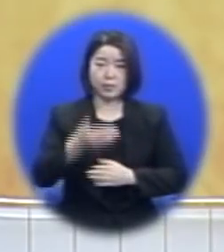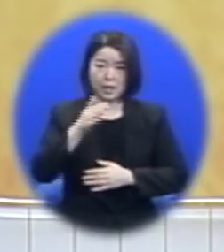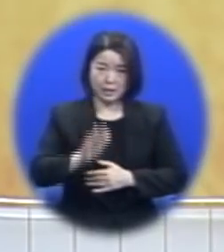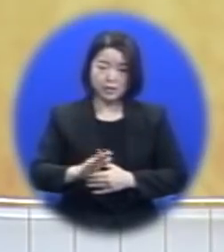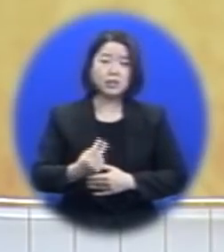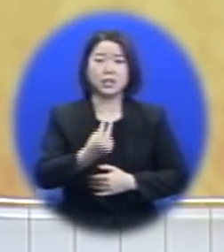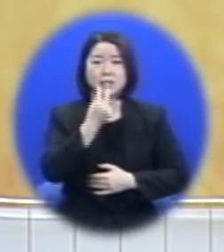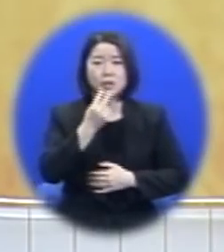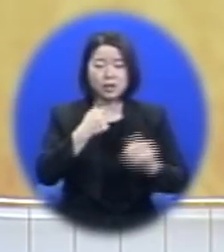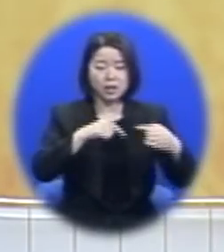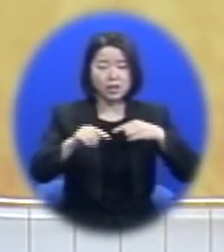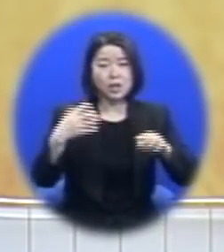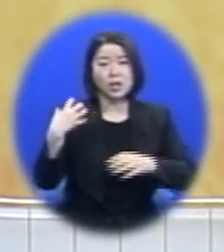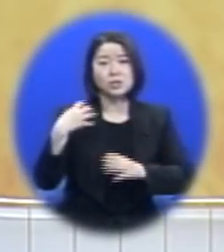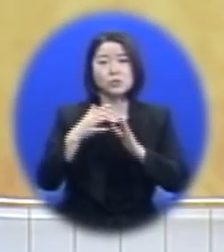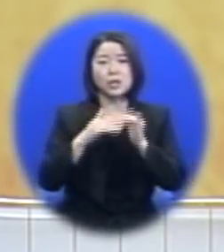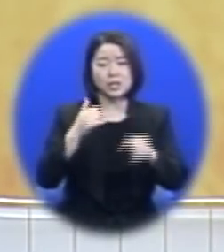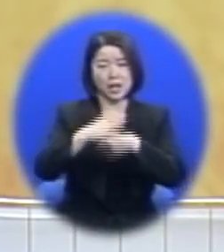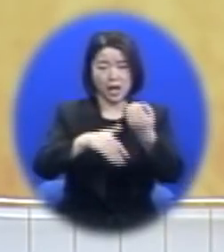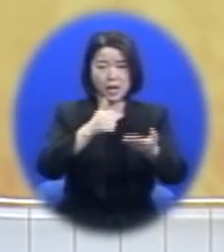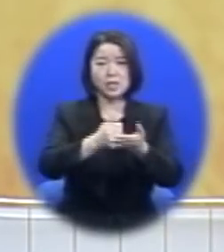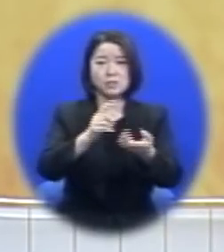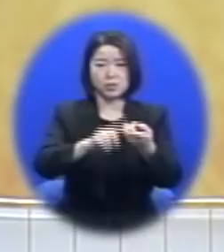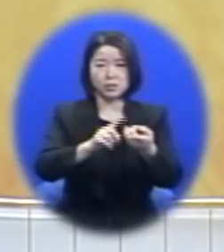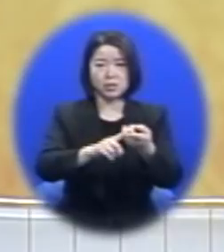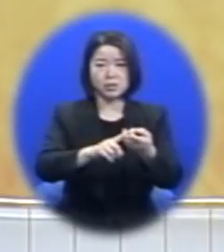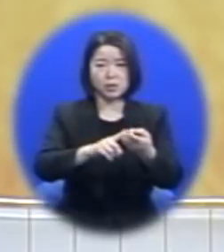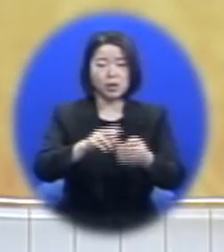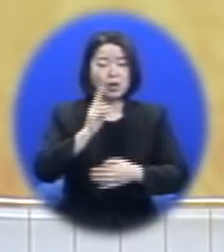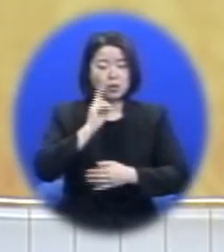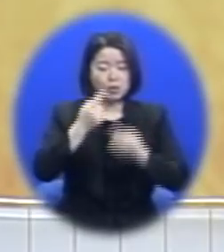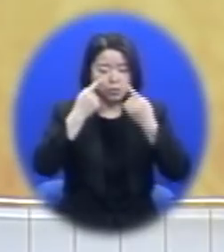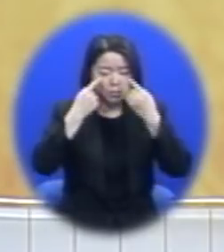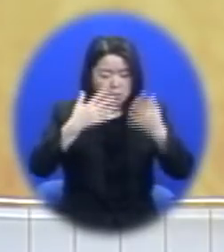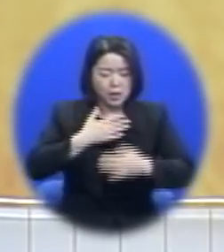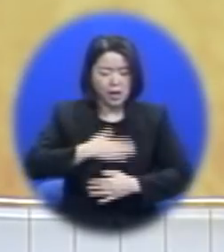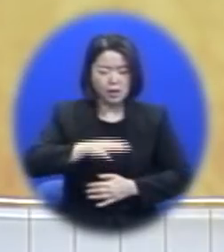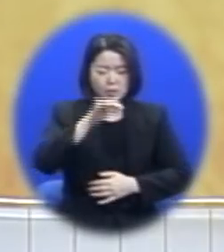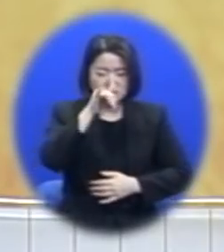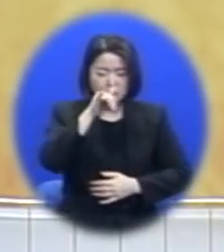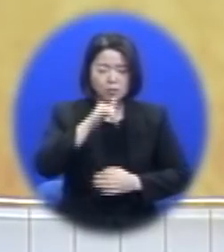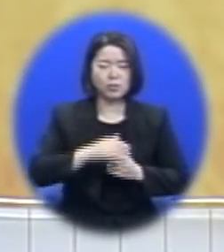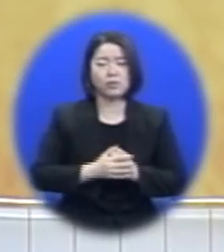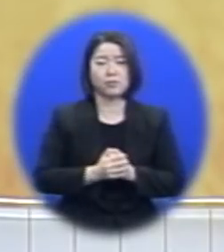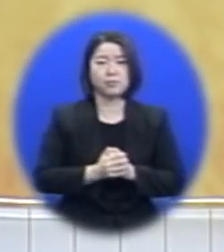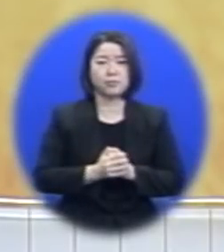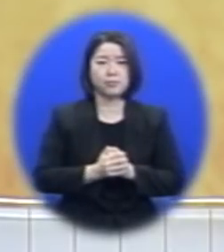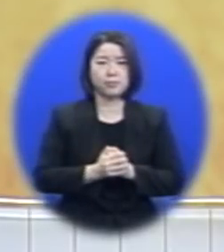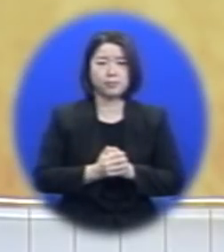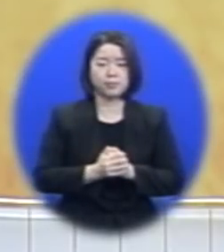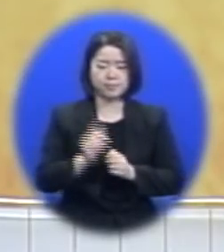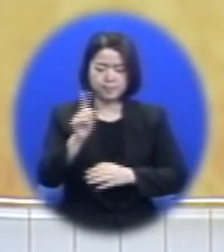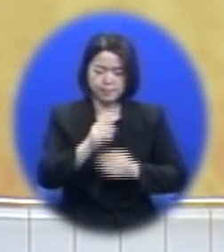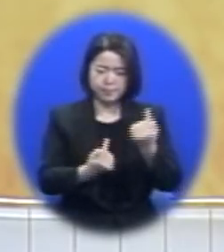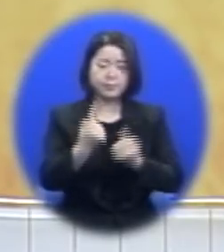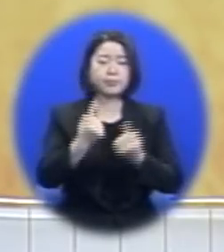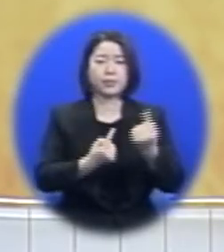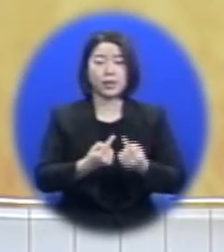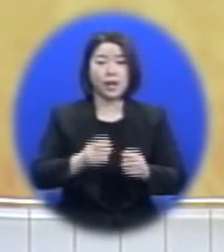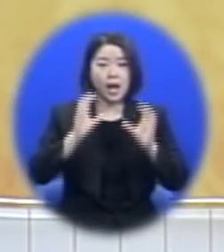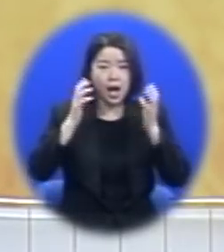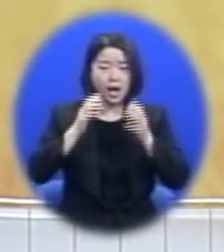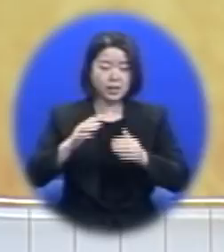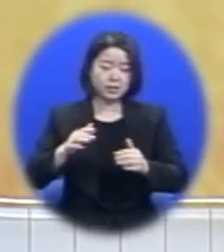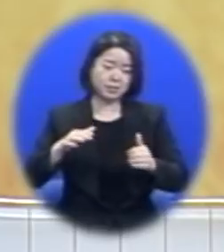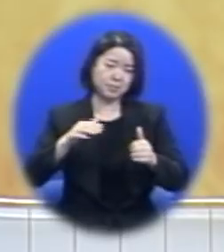그런데 생명의 주관자가 하나님이심을 너무나도 분명히 알고 있었고 무엇보다 아이를 배신하고